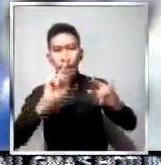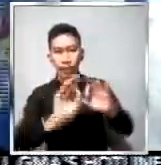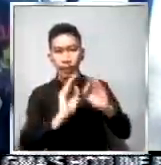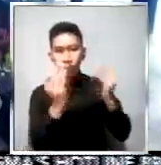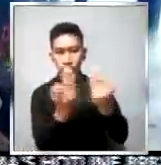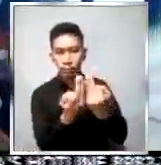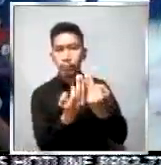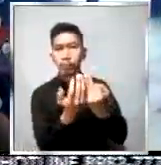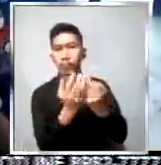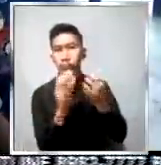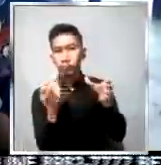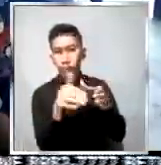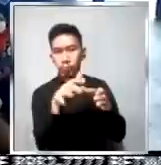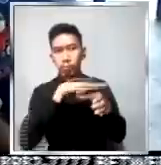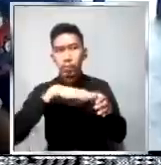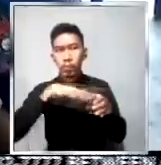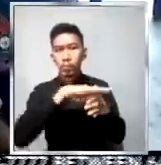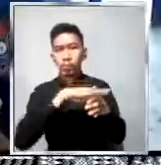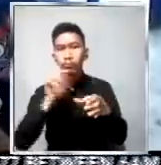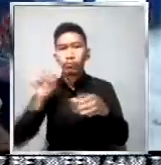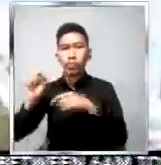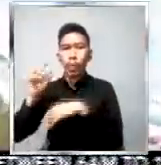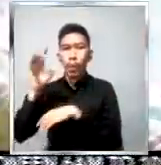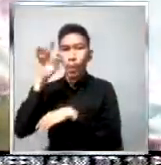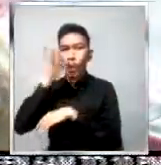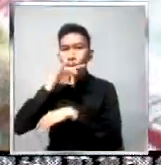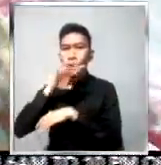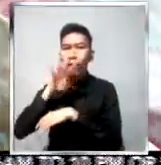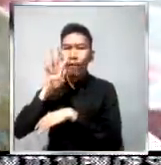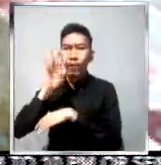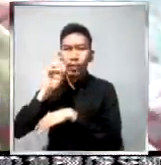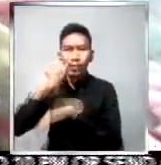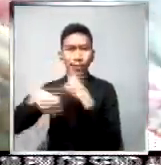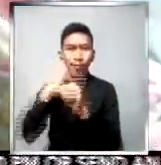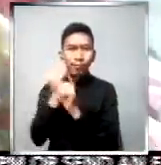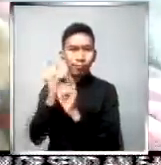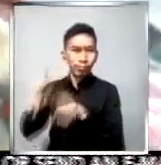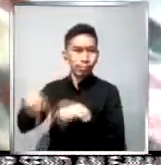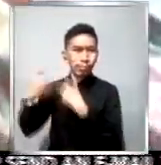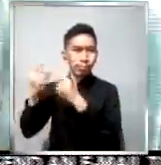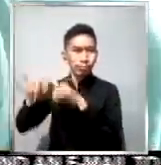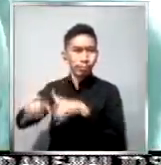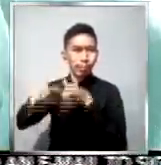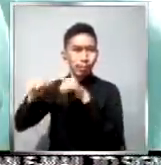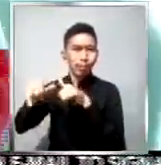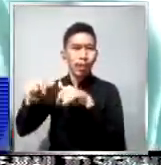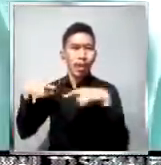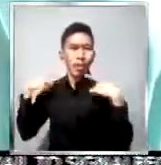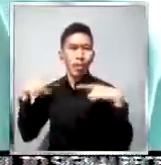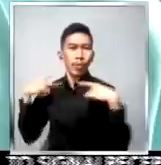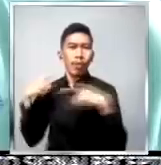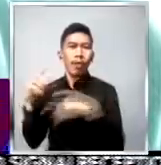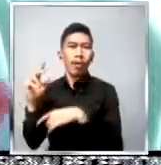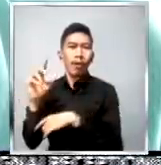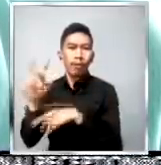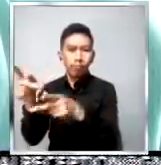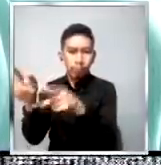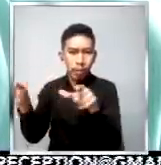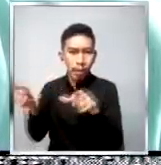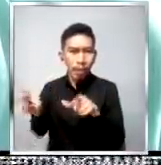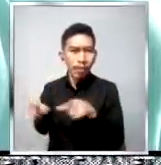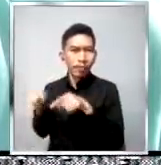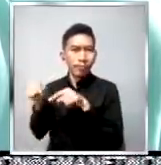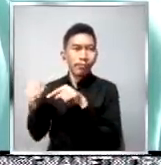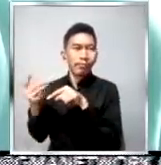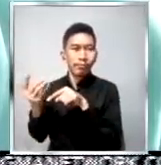na raw nakatira sa gilid ng lawa. Nakasanayan niya na ang buhay evacuee. Hindi ko na po nabilang at talaga